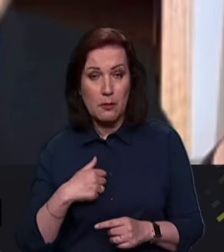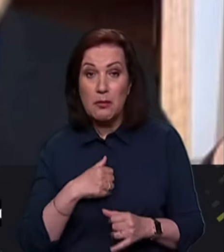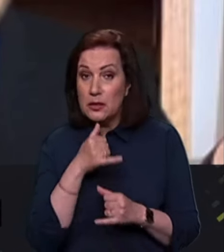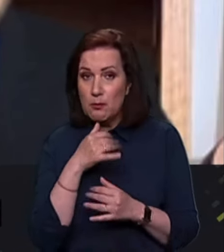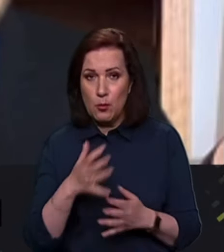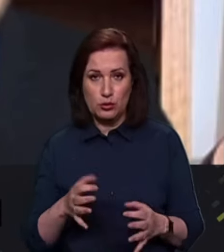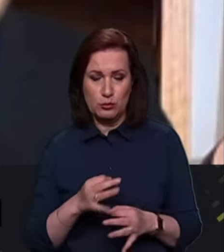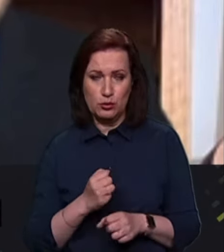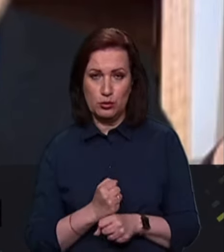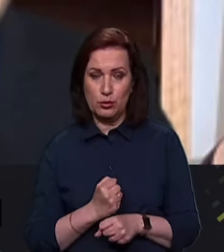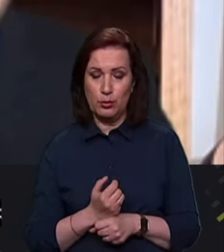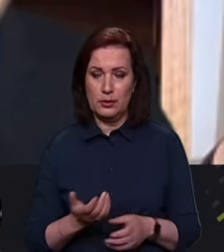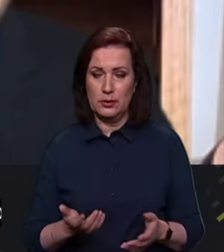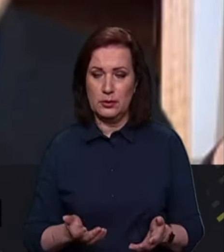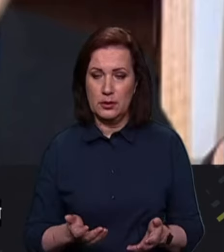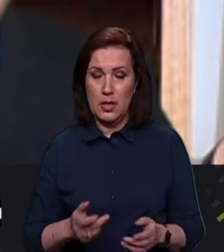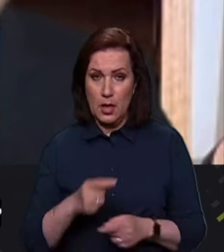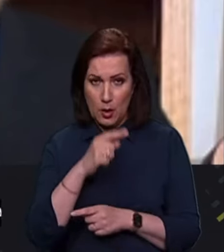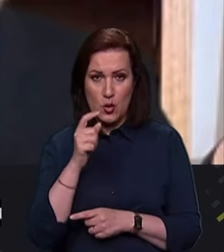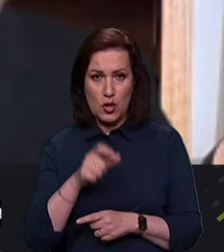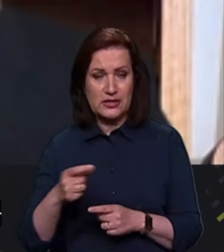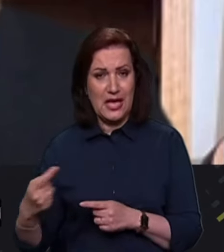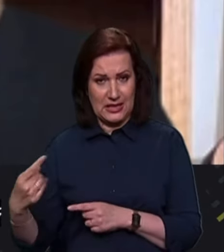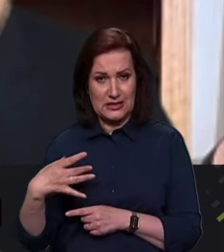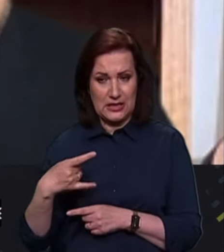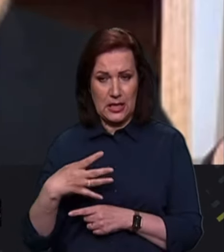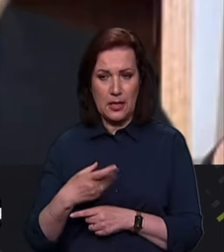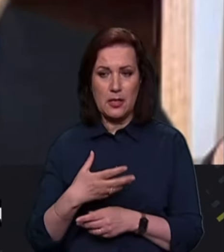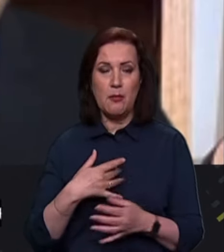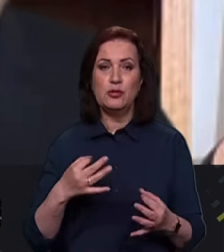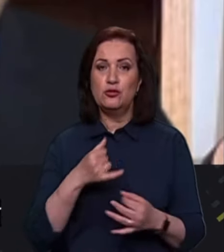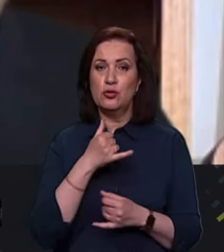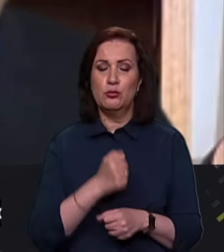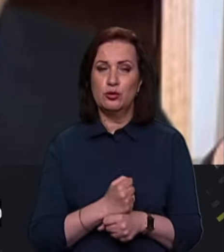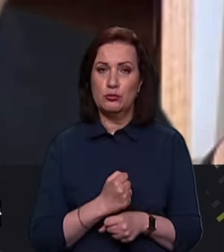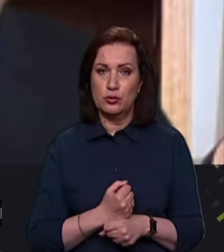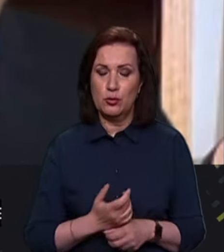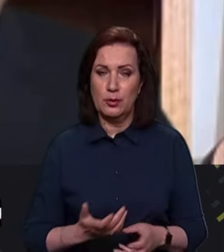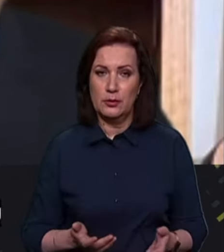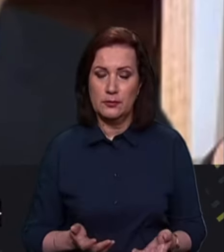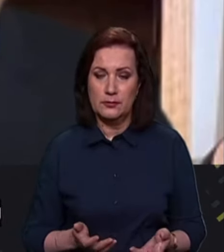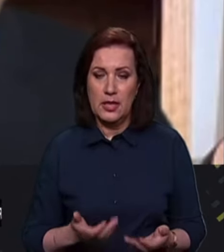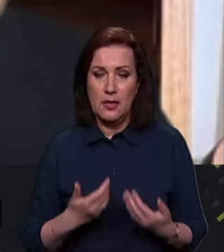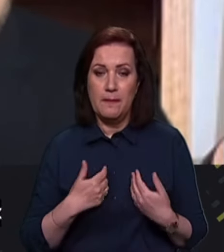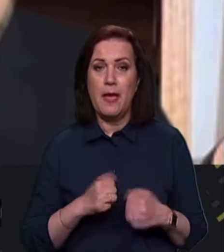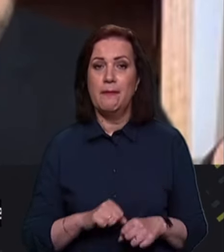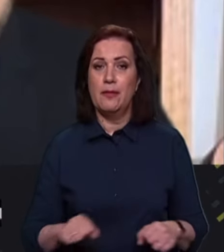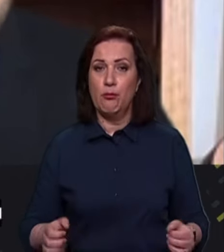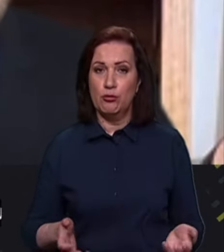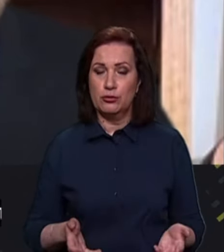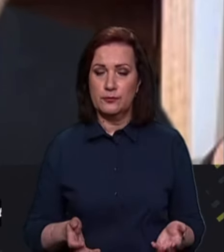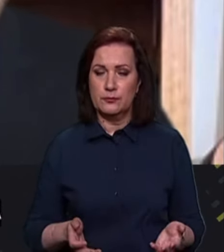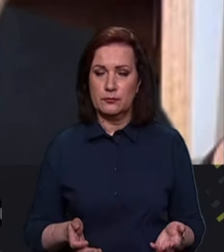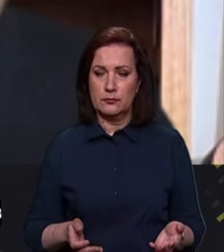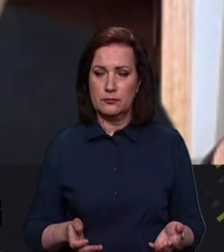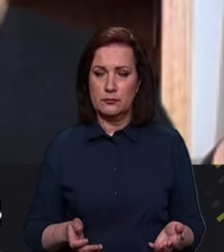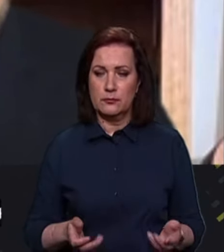не можемо нічого зробити. Росіяни стріляють, а ми нічого не можемо зробити. Бо нам не можна. Да,